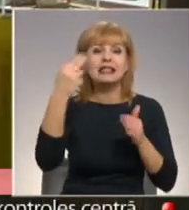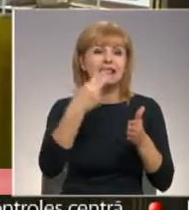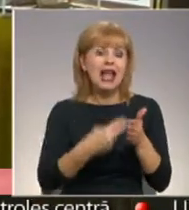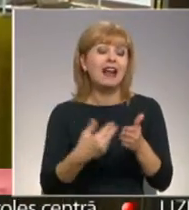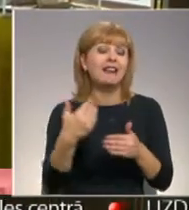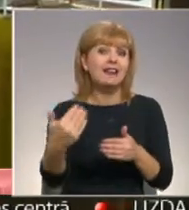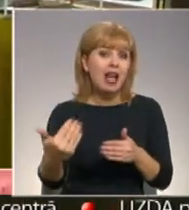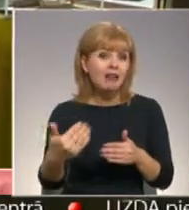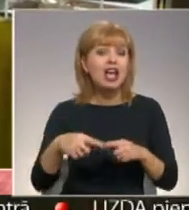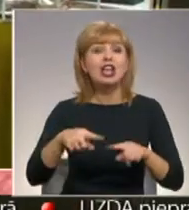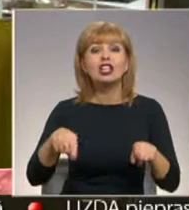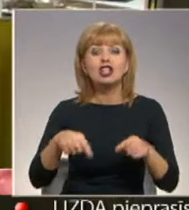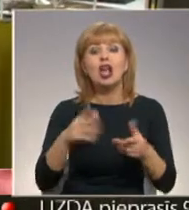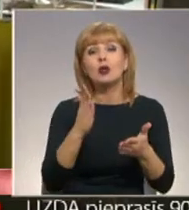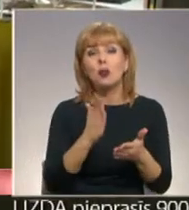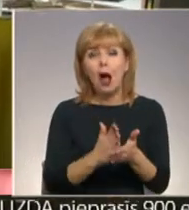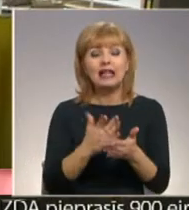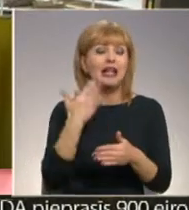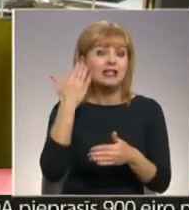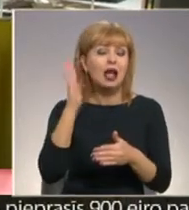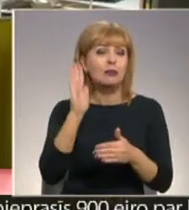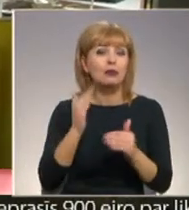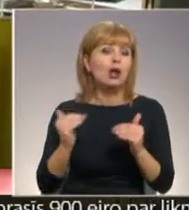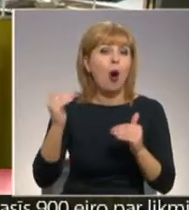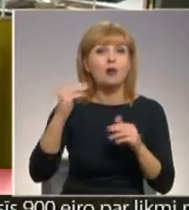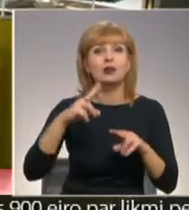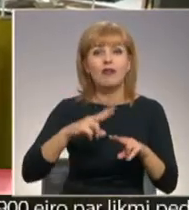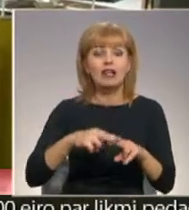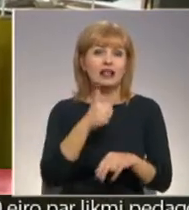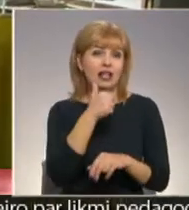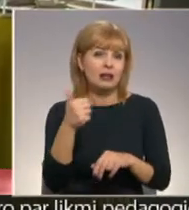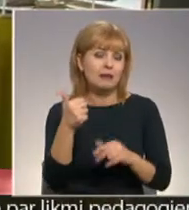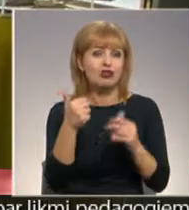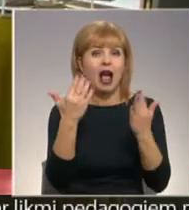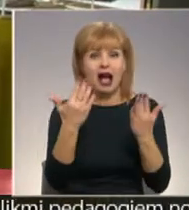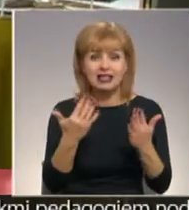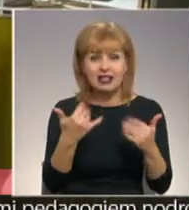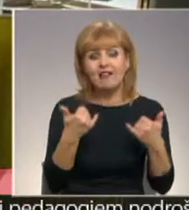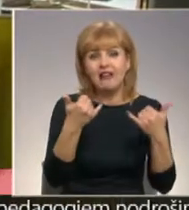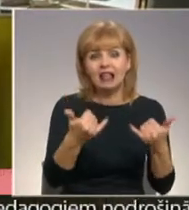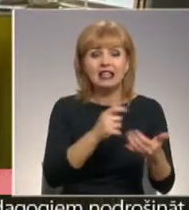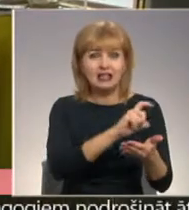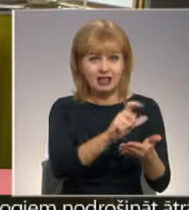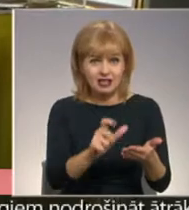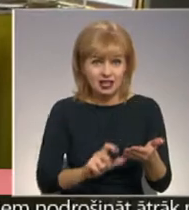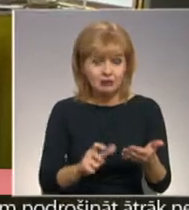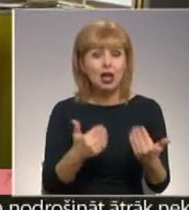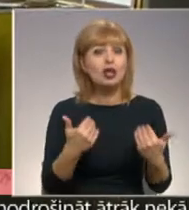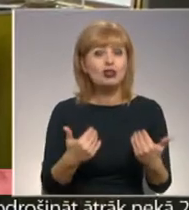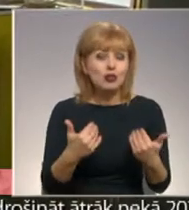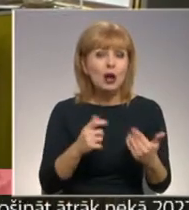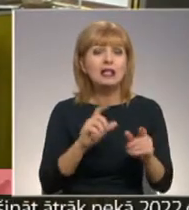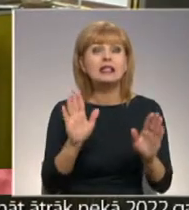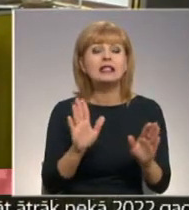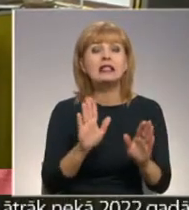DJ ļoti cer, ka topā noteikti ļoti augstu vietu iegūs arī īpaši akcijai veltītā dziesma. Šo dziesmu esam jau